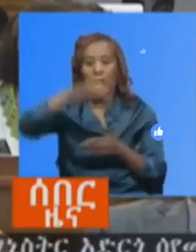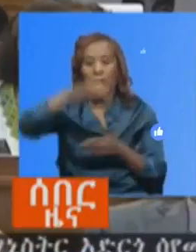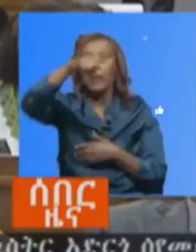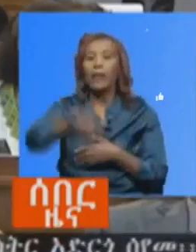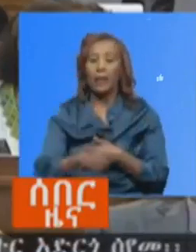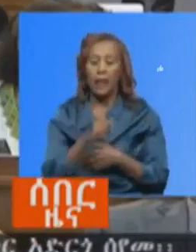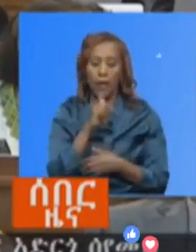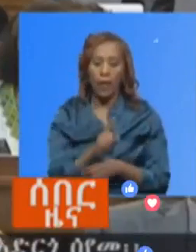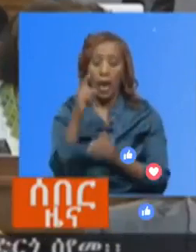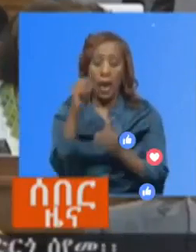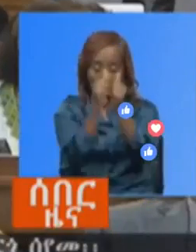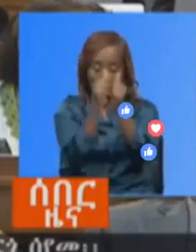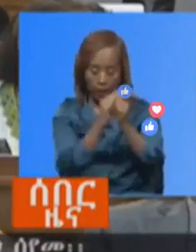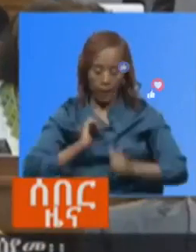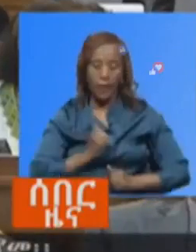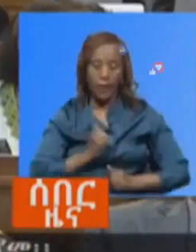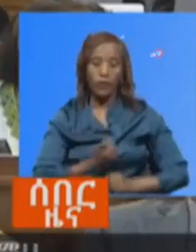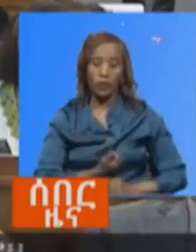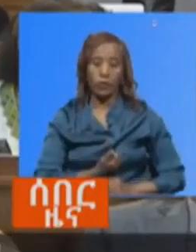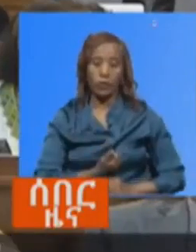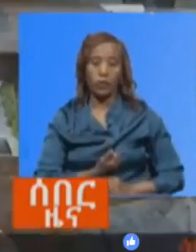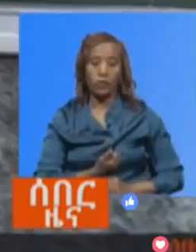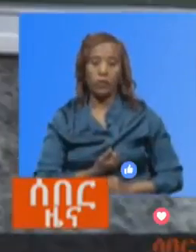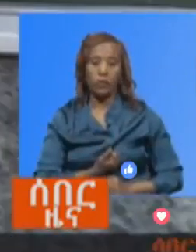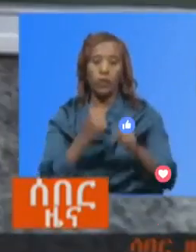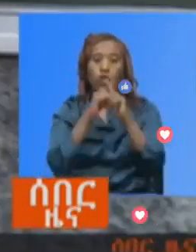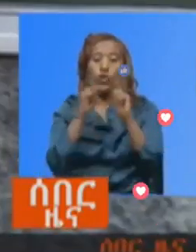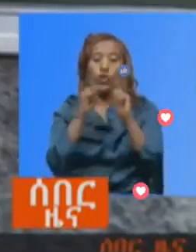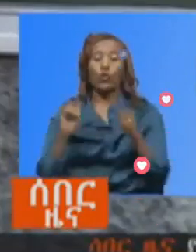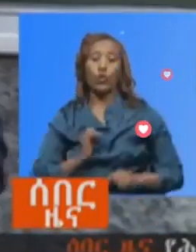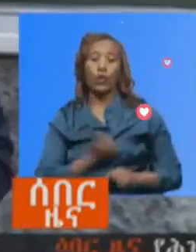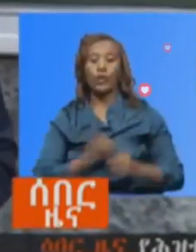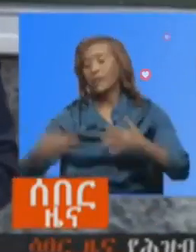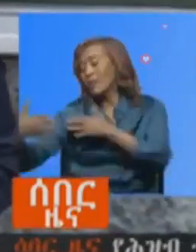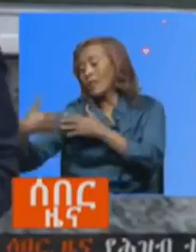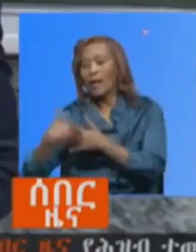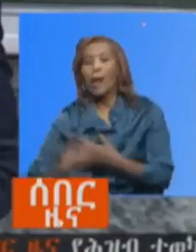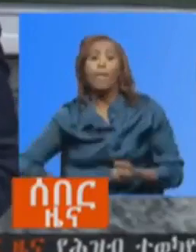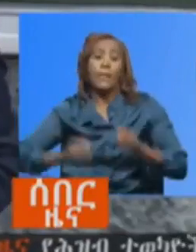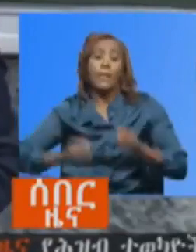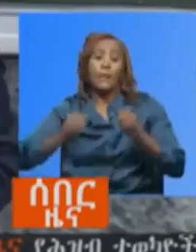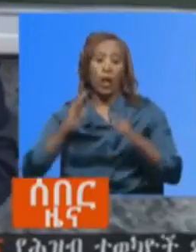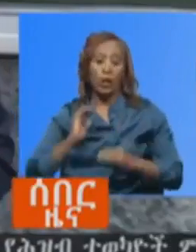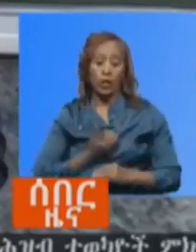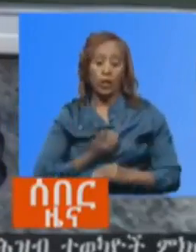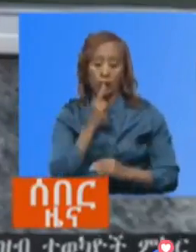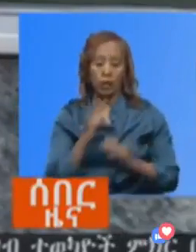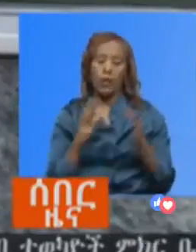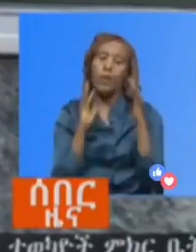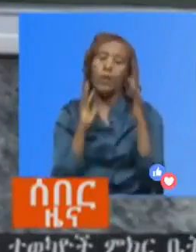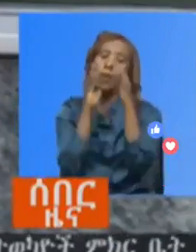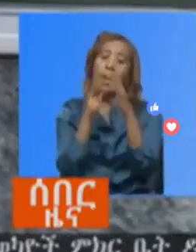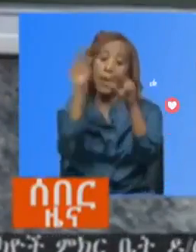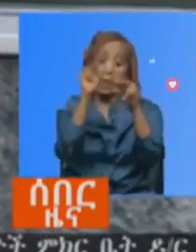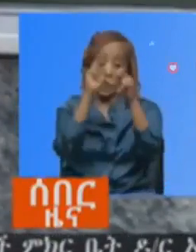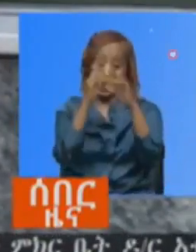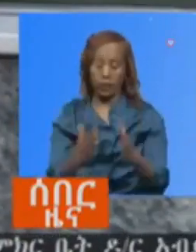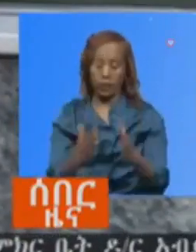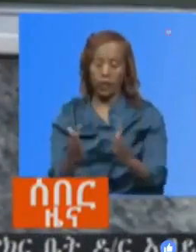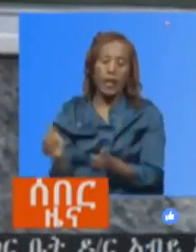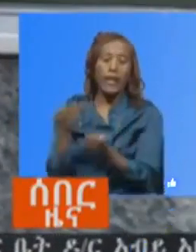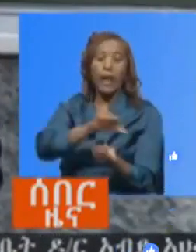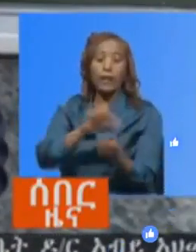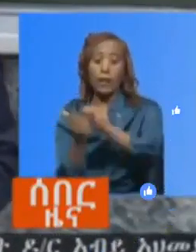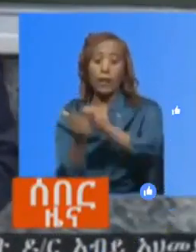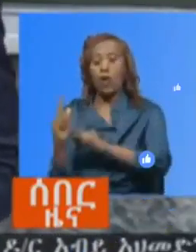ይገባል። አንድነታችን ልዩነቶቻችንን ያቀፈ፣ ብዝሃነታችንን በህብረ ብሔራዊነት ያደመቀ